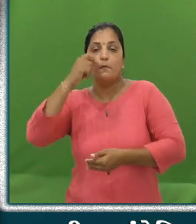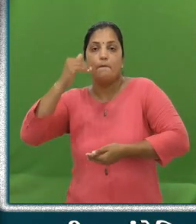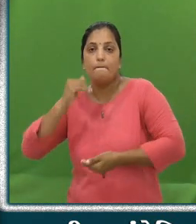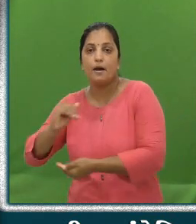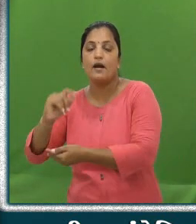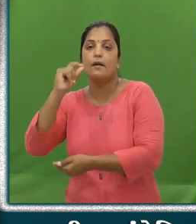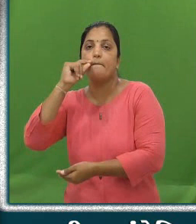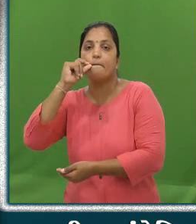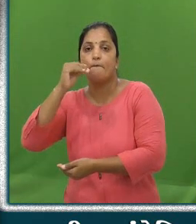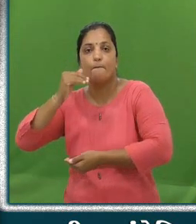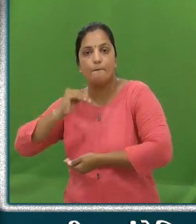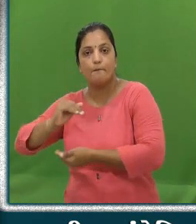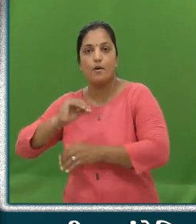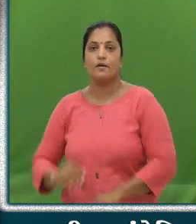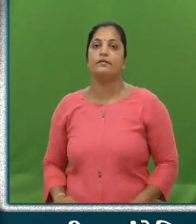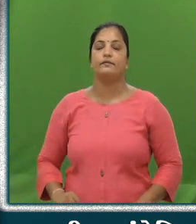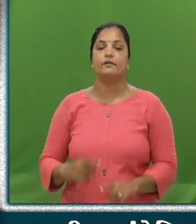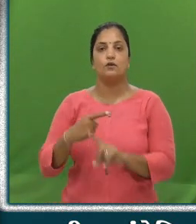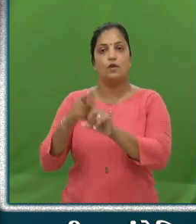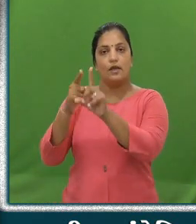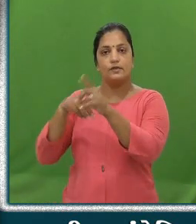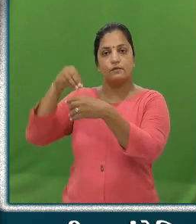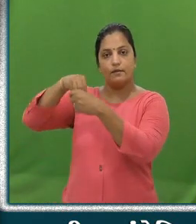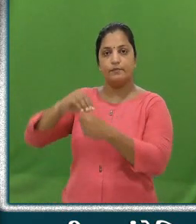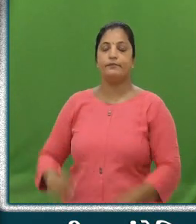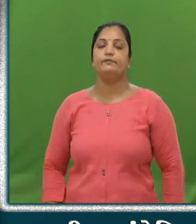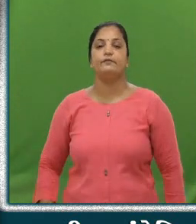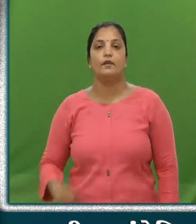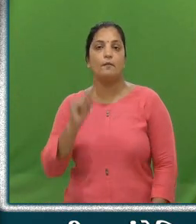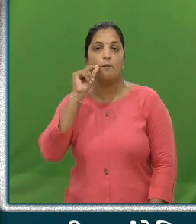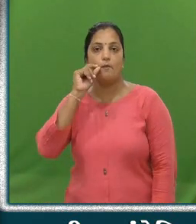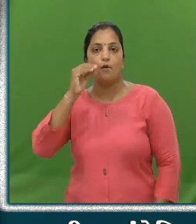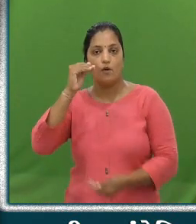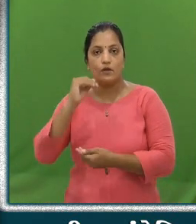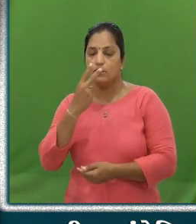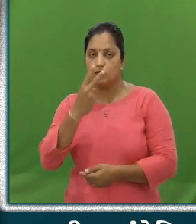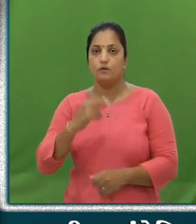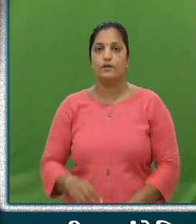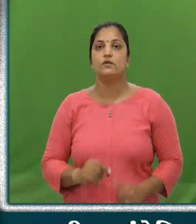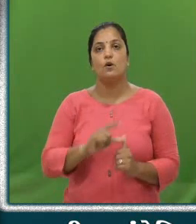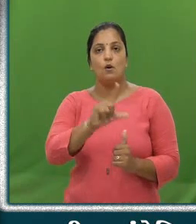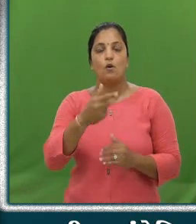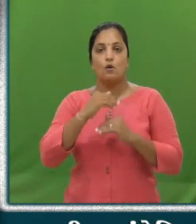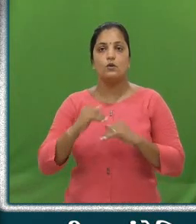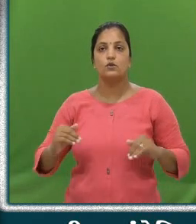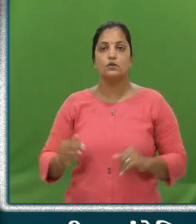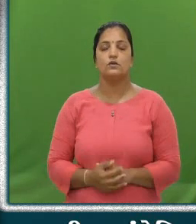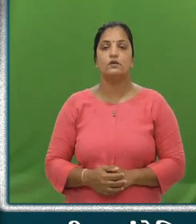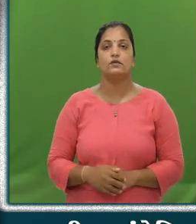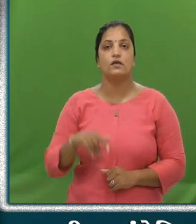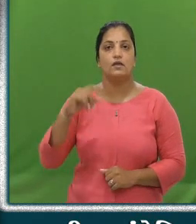છે નર સંતતિ ઉત્પન્ન થશે બાળક ઉત્પન્ન થશે તે આ રીતે જોવા મળે છે એટલે દરેકે દરેક વિદ્યાર્થી